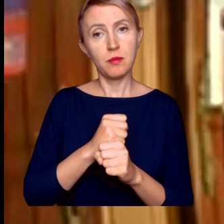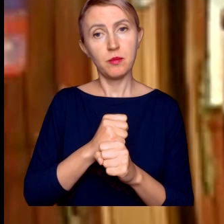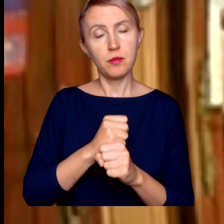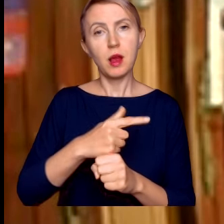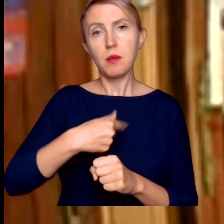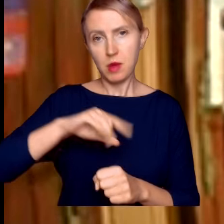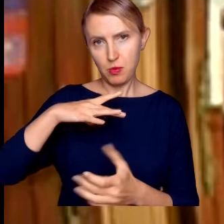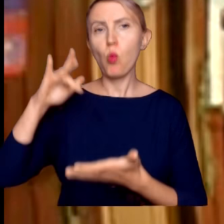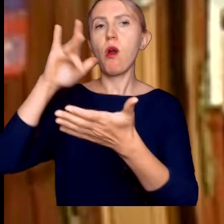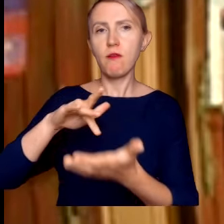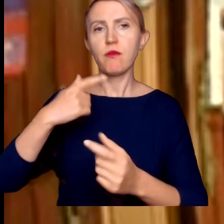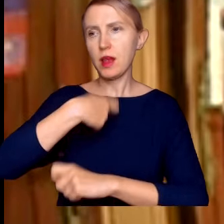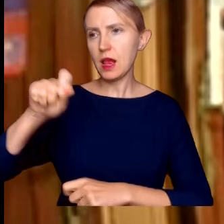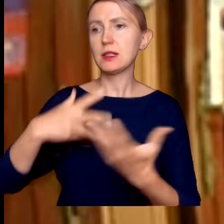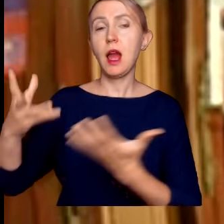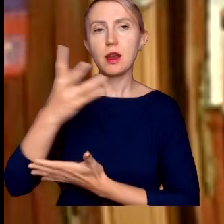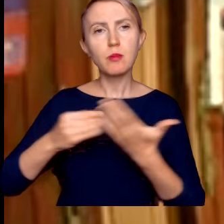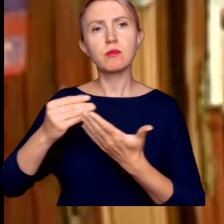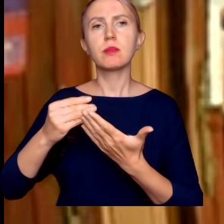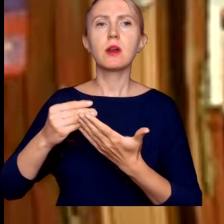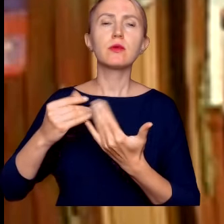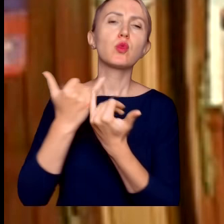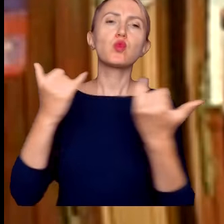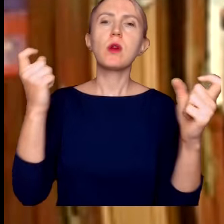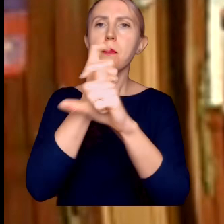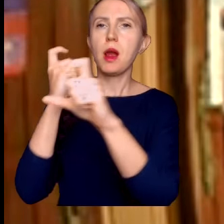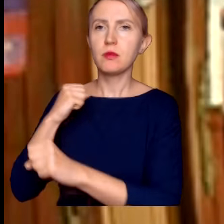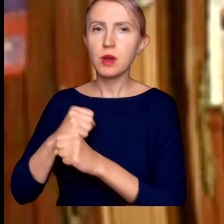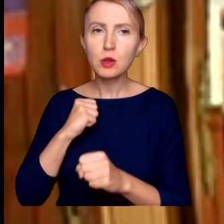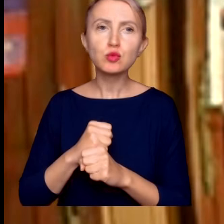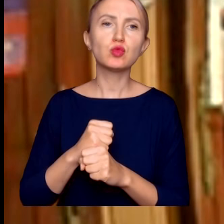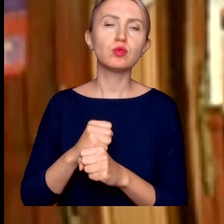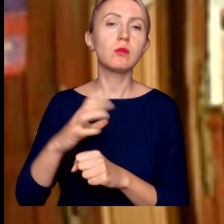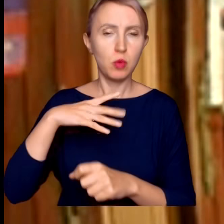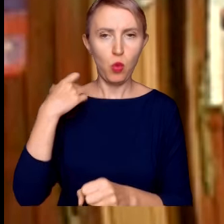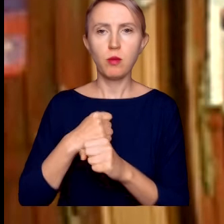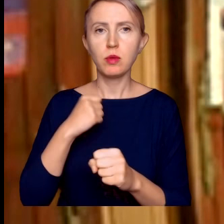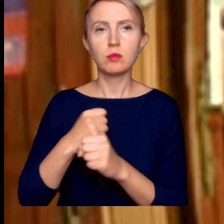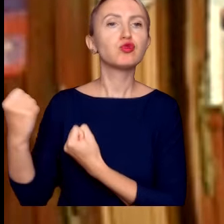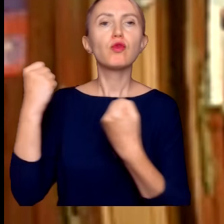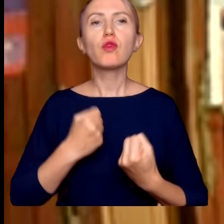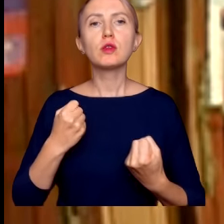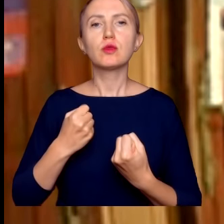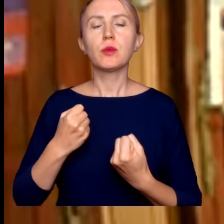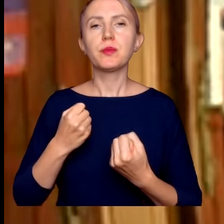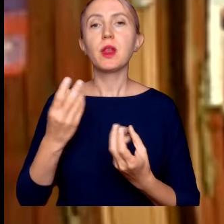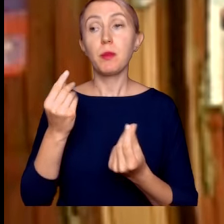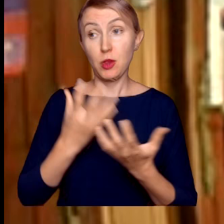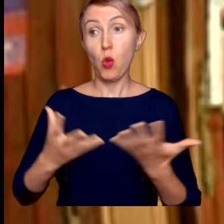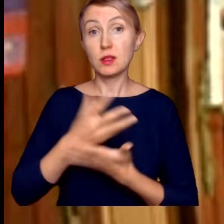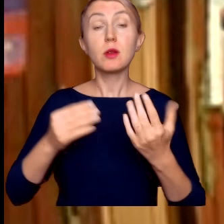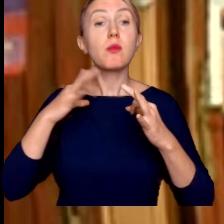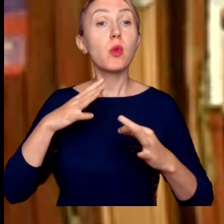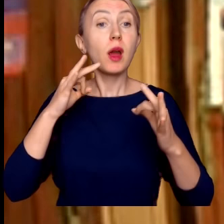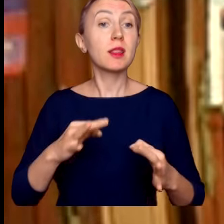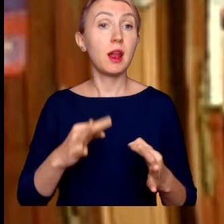jeździli zarobkowo po wszystkich krajach, pracując, pracowali, przywozili i zdobywali pieniądze. A teraz się